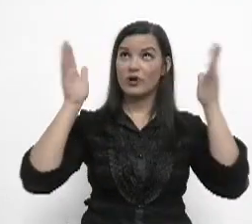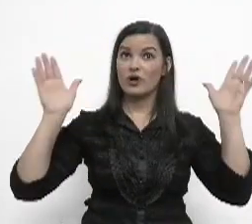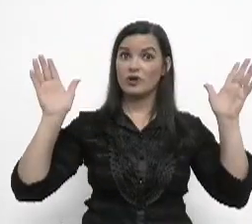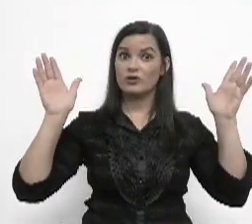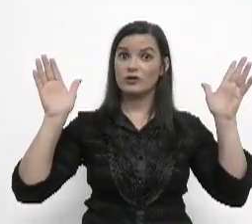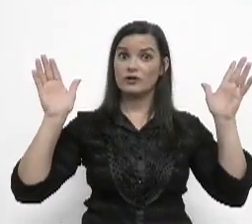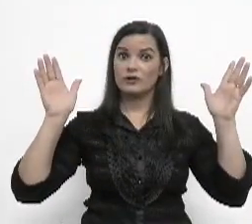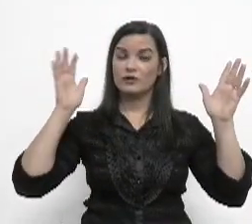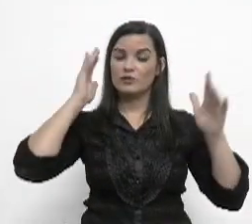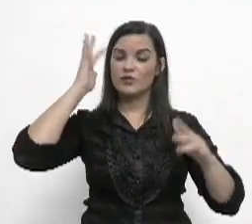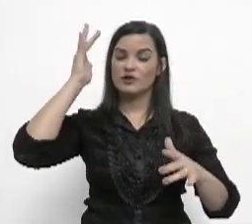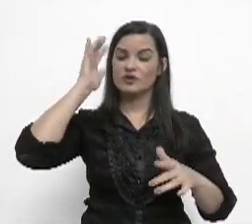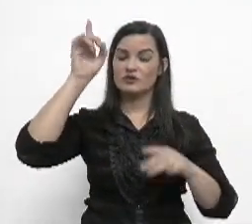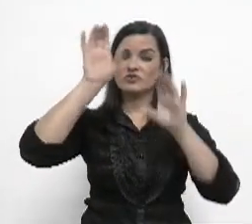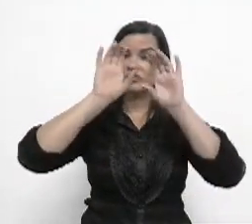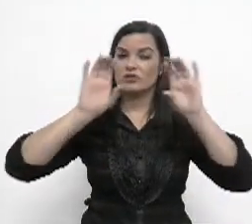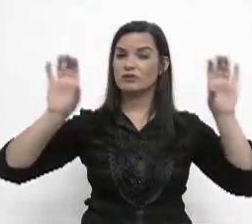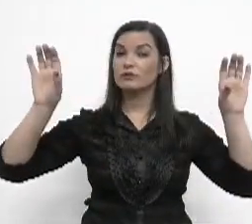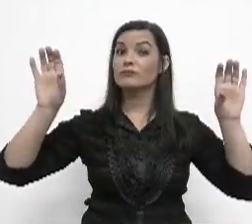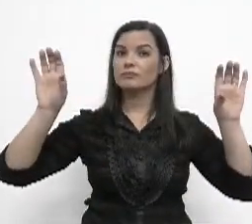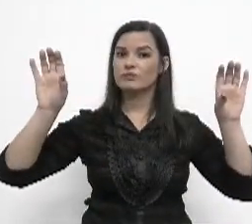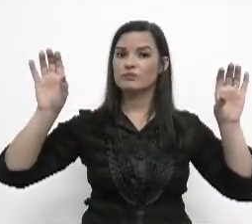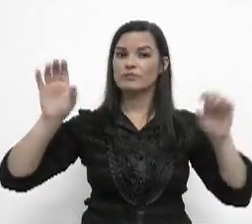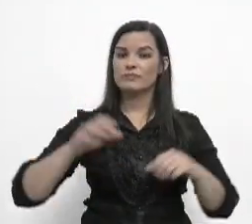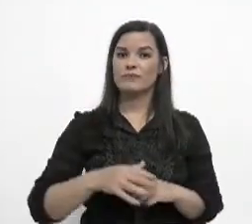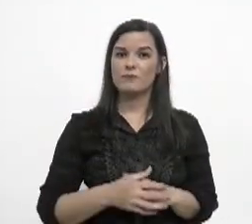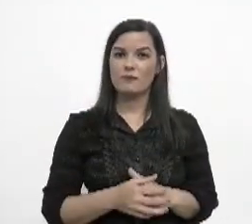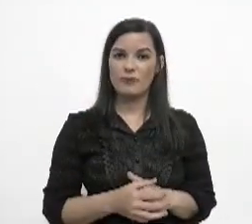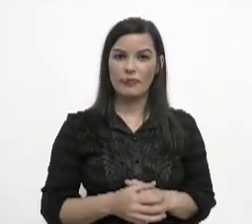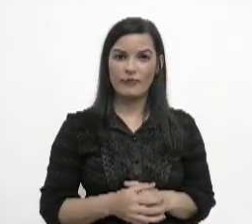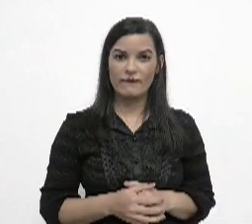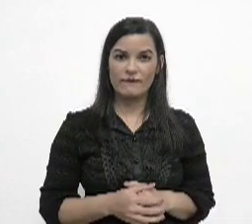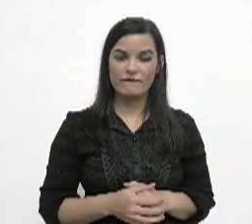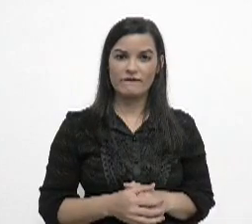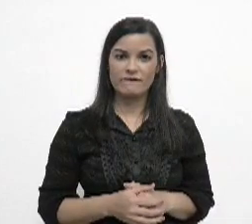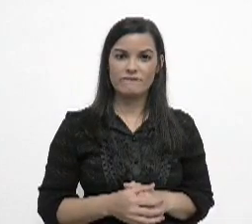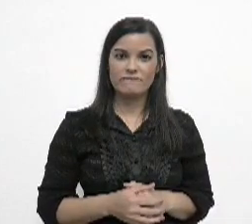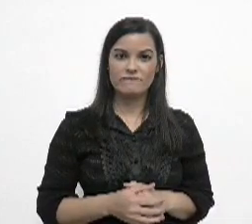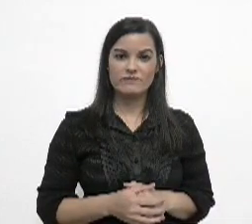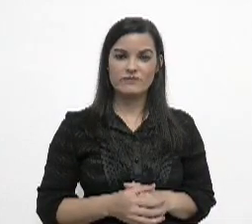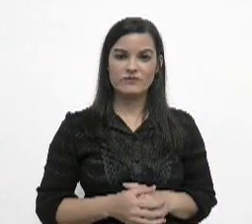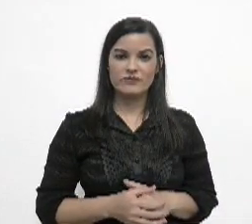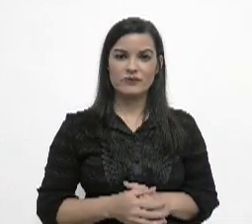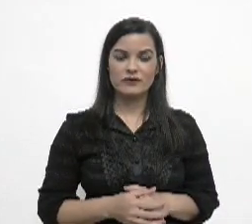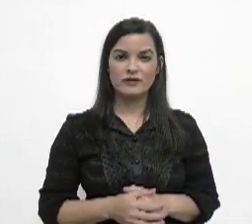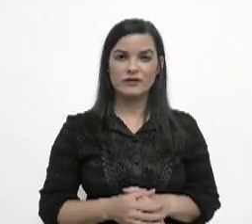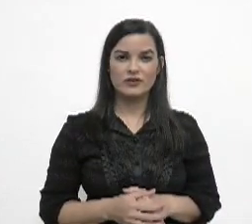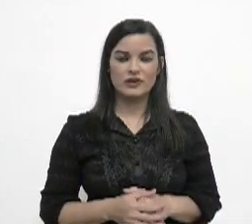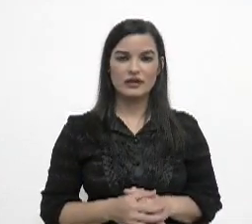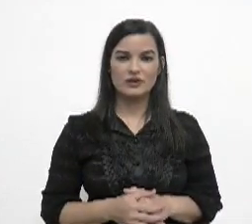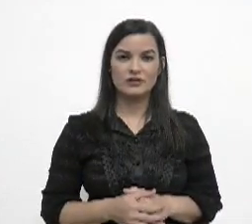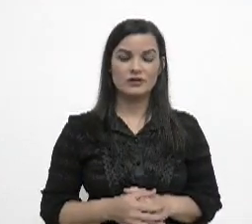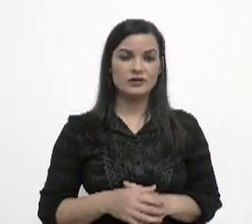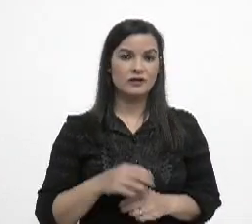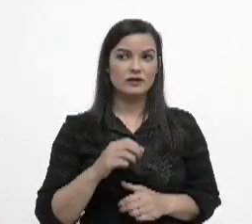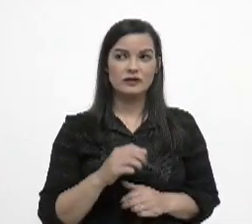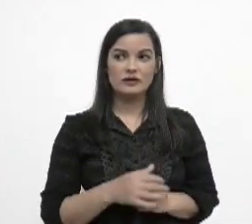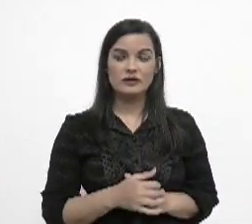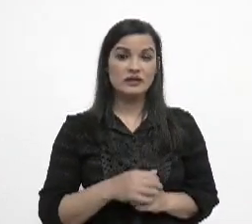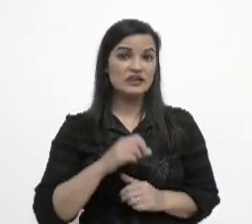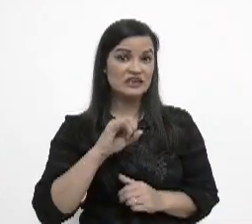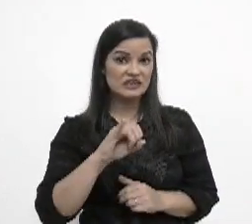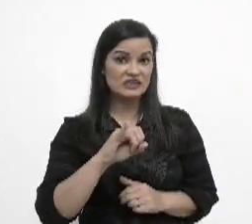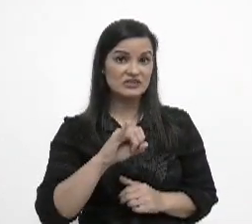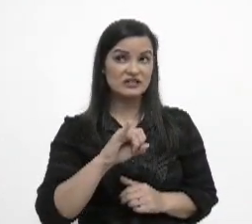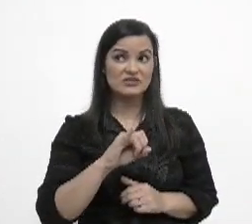do céu? 우리가 주의 사역자로 부름을 받아서 여전히 땅의 것들만 본다면 주의 일꾼이 될 수 없습니다. Se nós ainda estamos